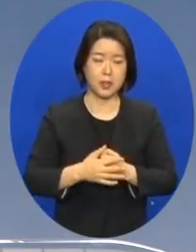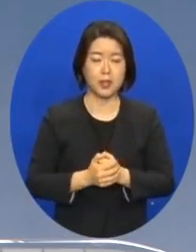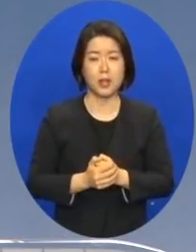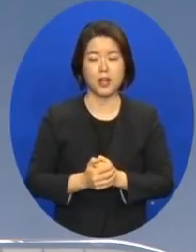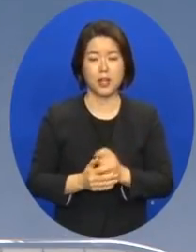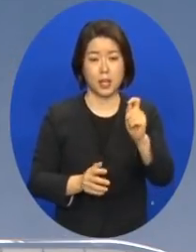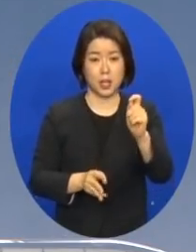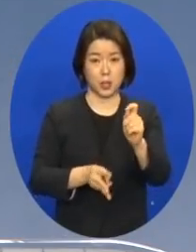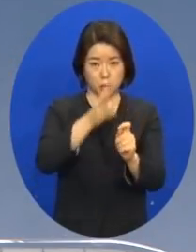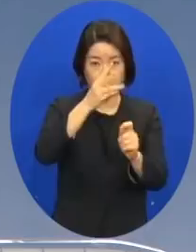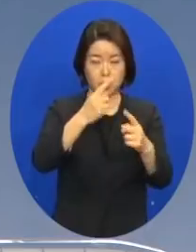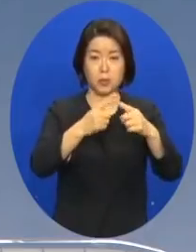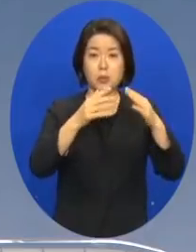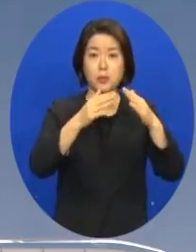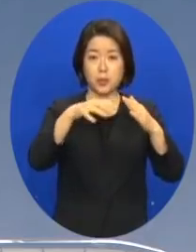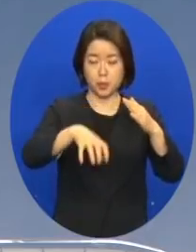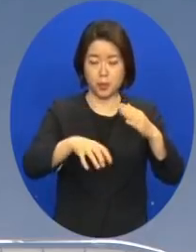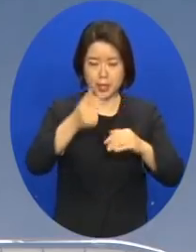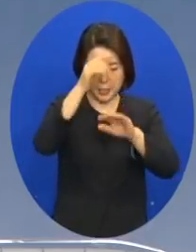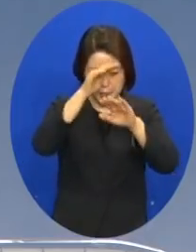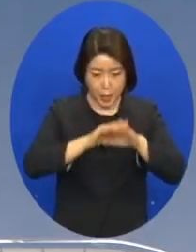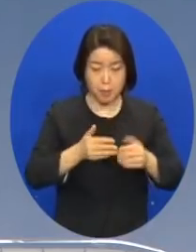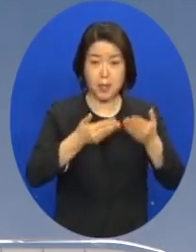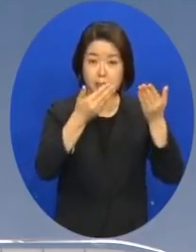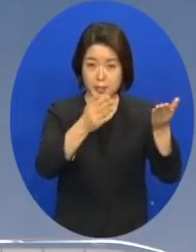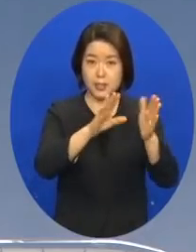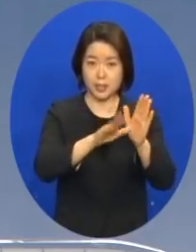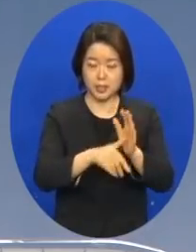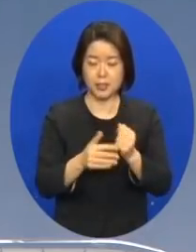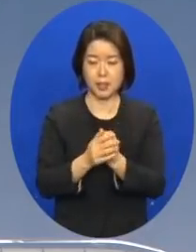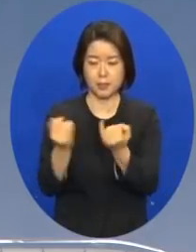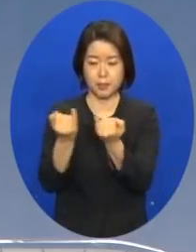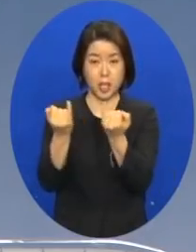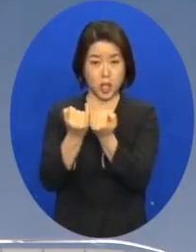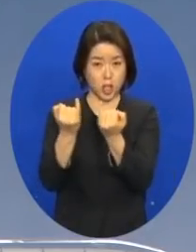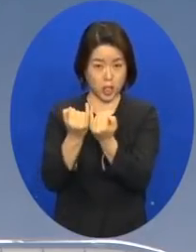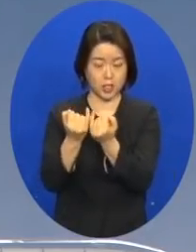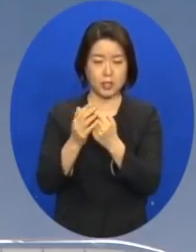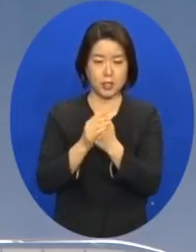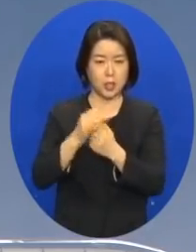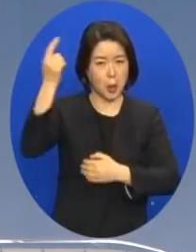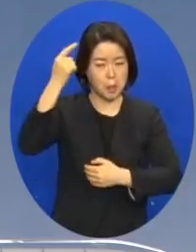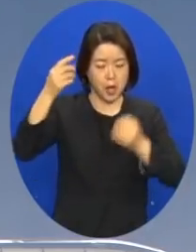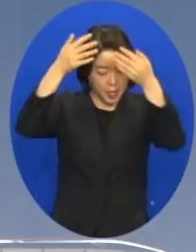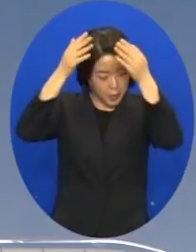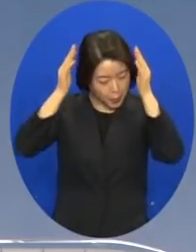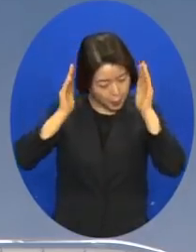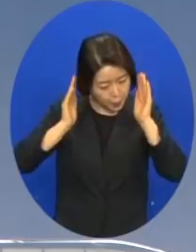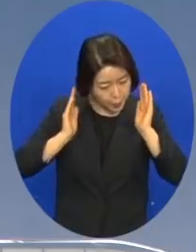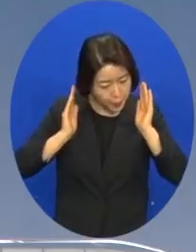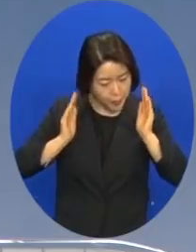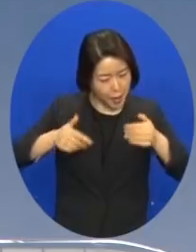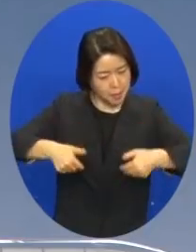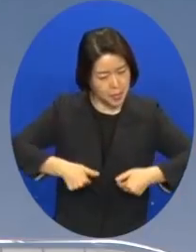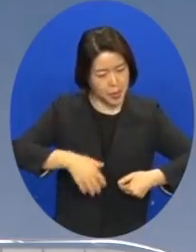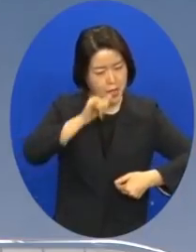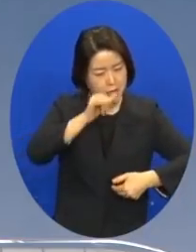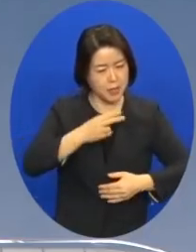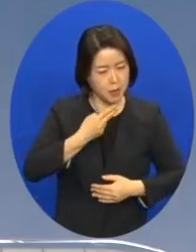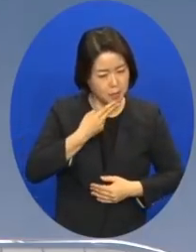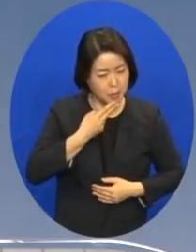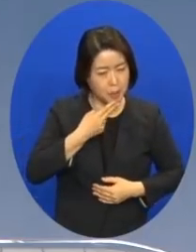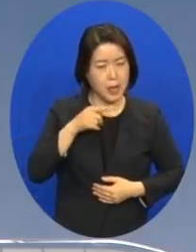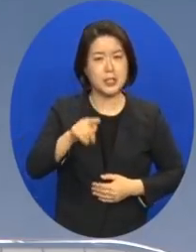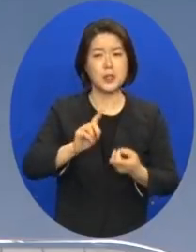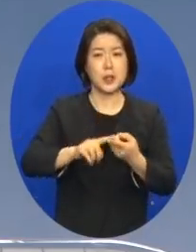고린도 교회 예배드릴 때 여자 성도들이 머리에 수건을 써야 되느냐 말아야 되느냐 하는 문제에 대한